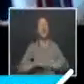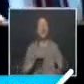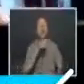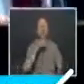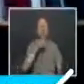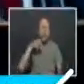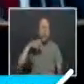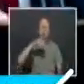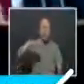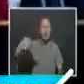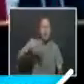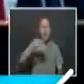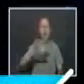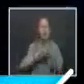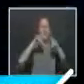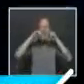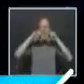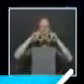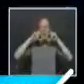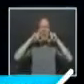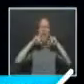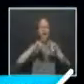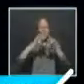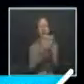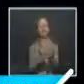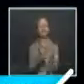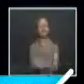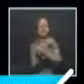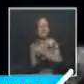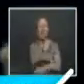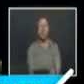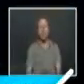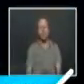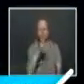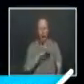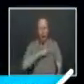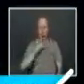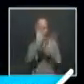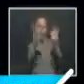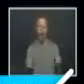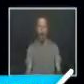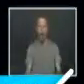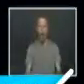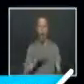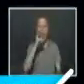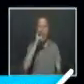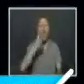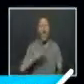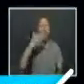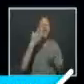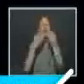שסקנות הולכות ברחוב בלי מסכה ועוסקים אותם. כאילו, זה החיות שלו. איך הוא יכול להיות